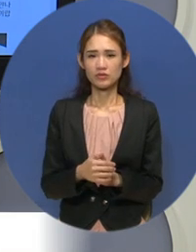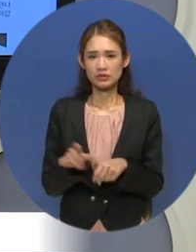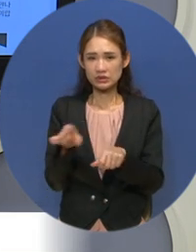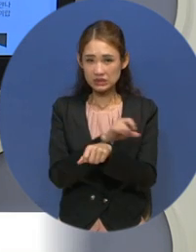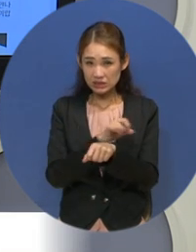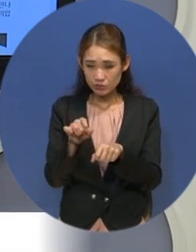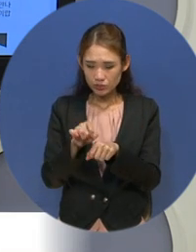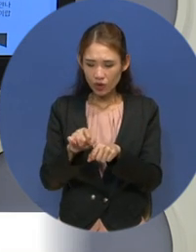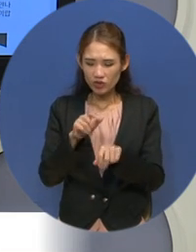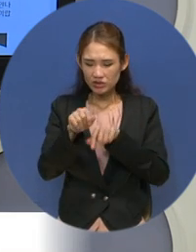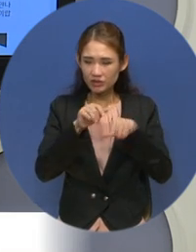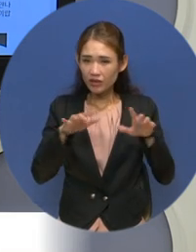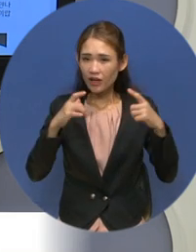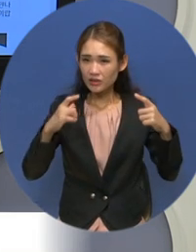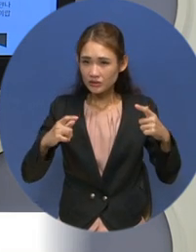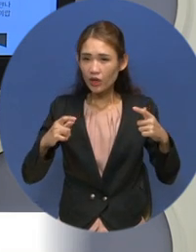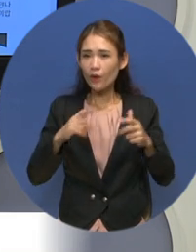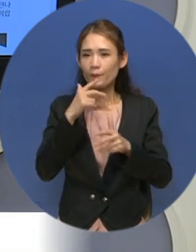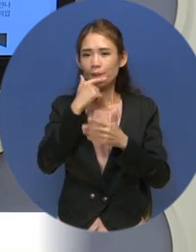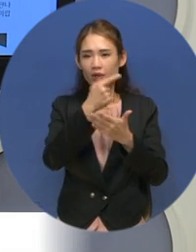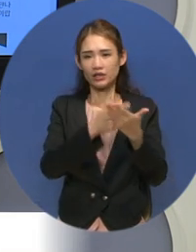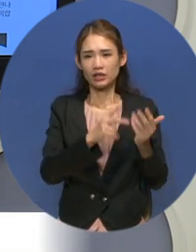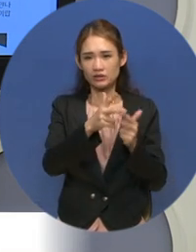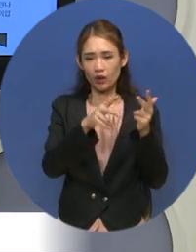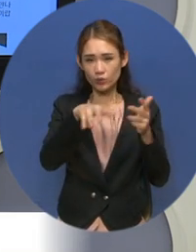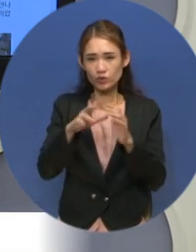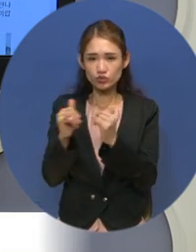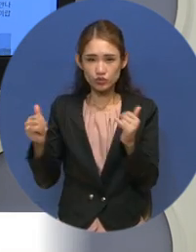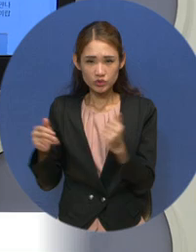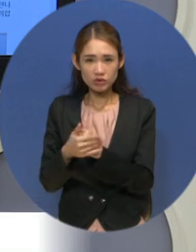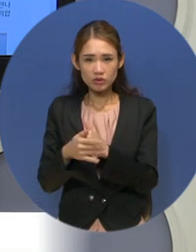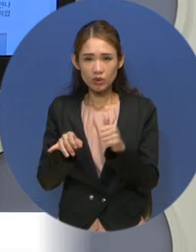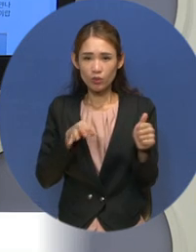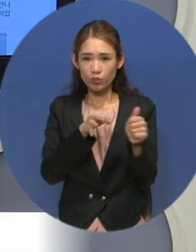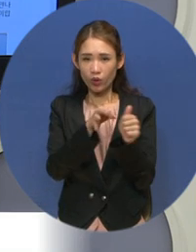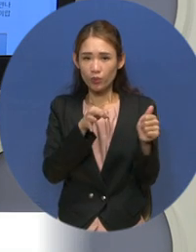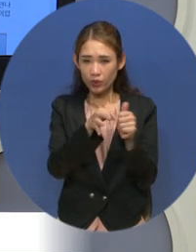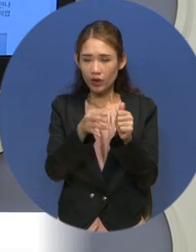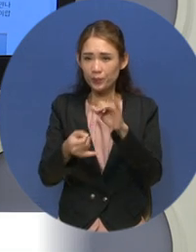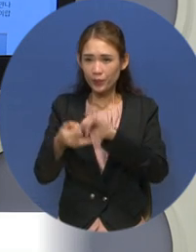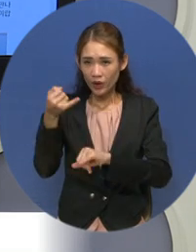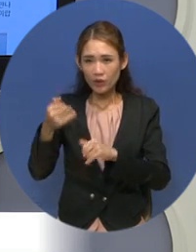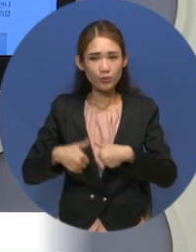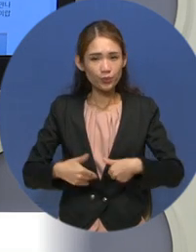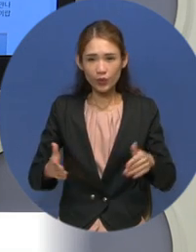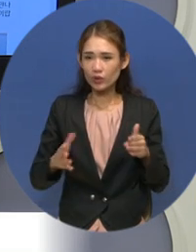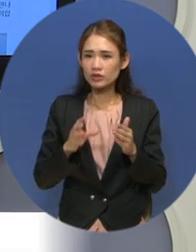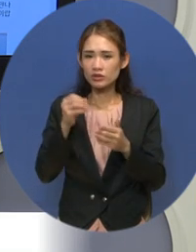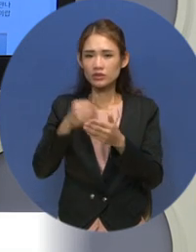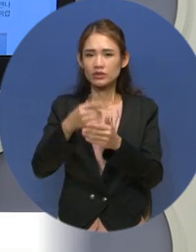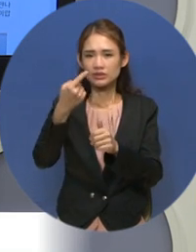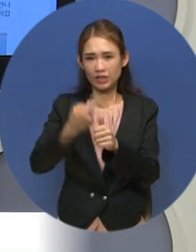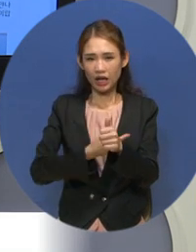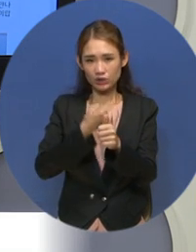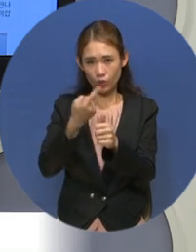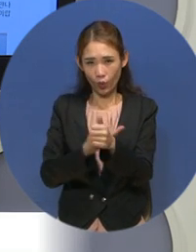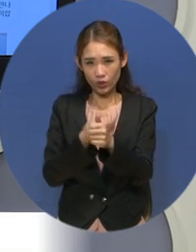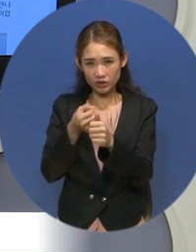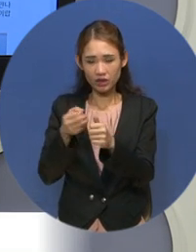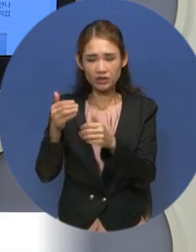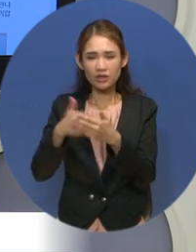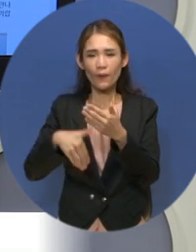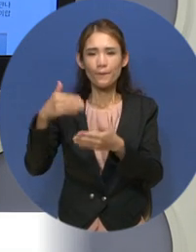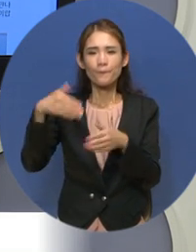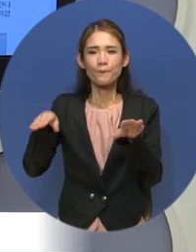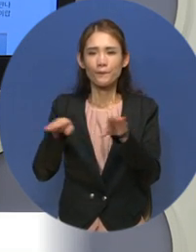특별재난지역 에 피해 사업장과 주민은 보험료 미납시 별도 신청 없이 에 자동으로 연체금 증수가 예외